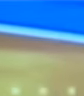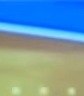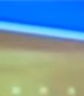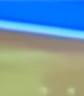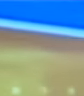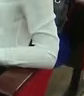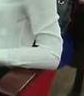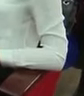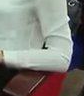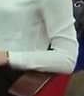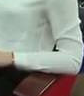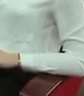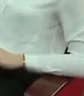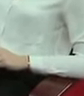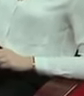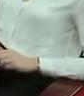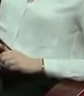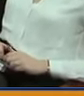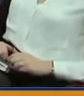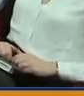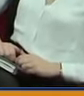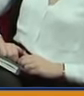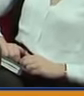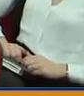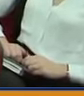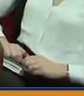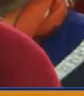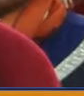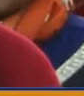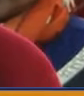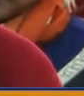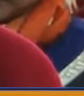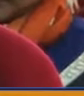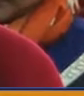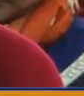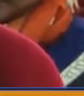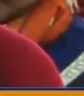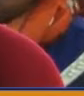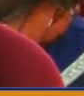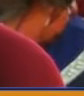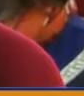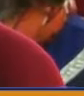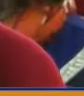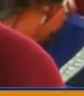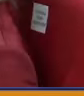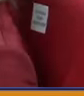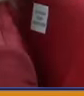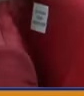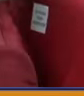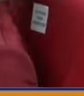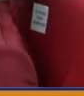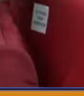прокуратуры. Их роль в жизни общества неоценима. При Ассамблее народа Казахстана на региональном, районном и сельском